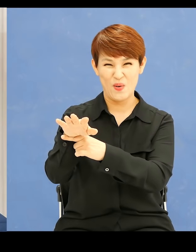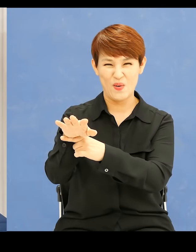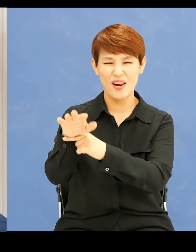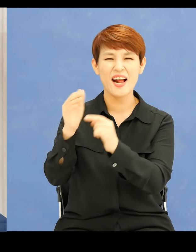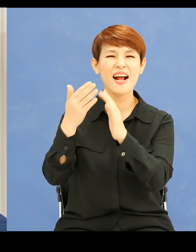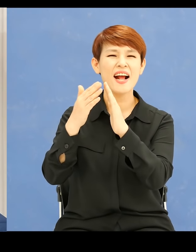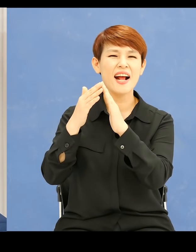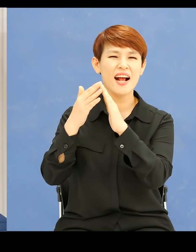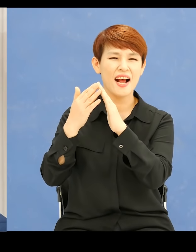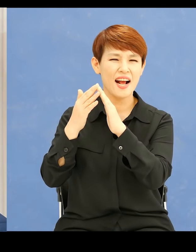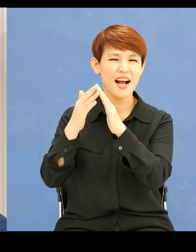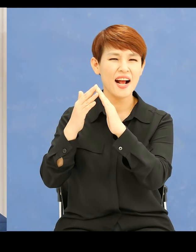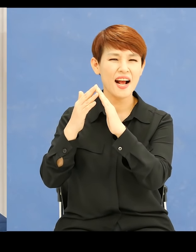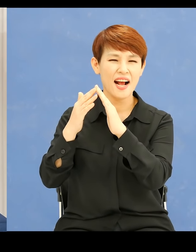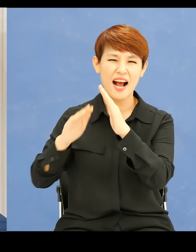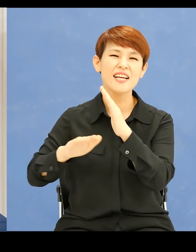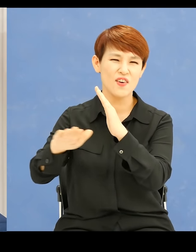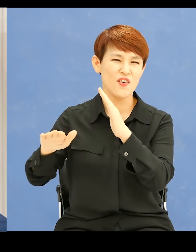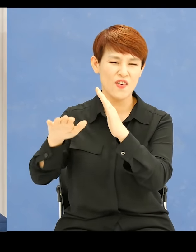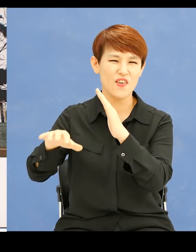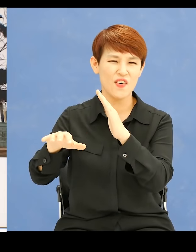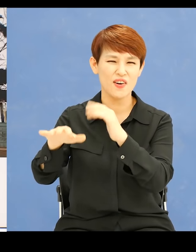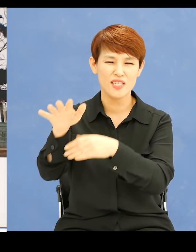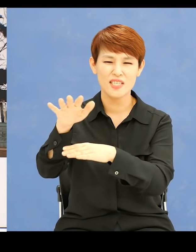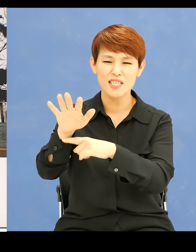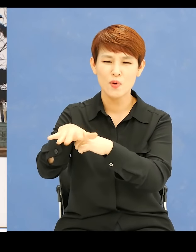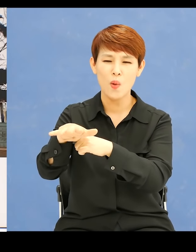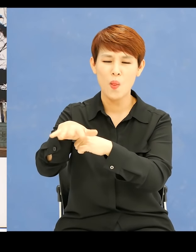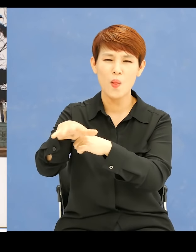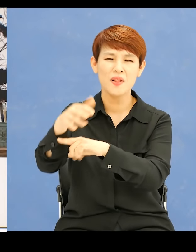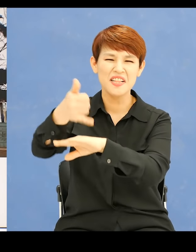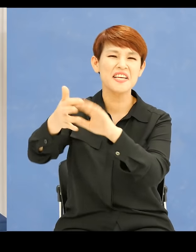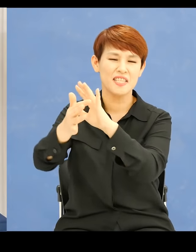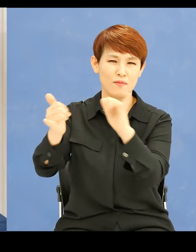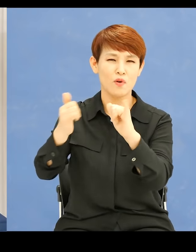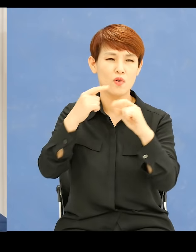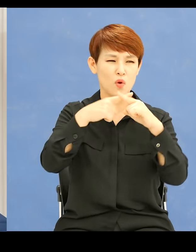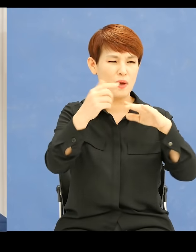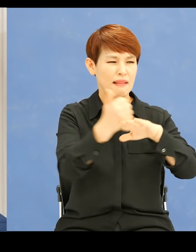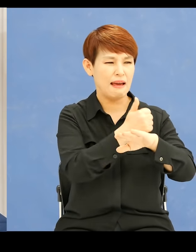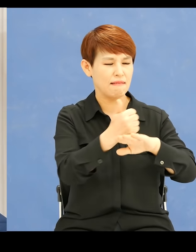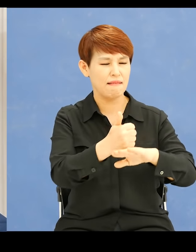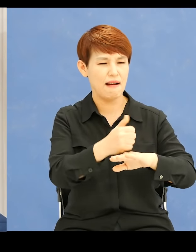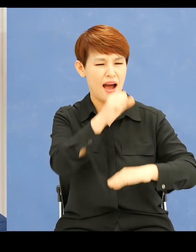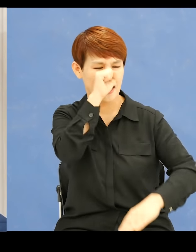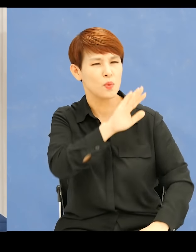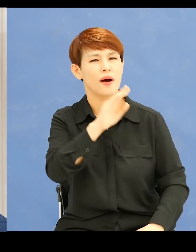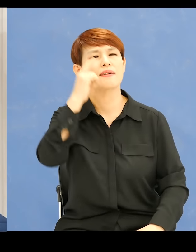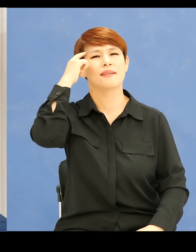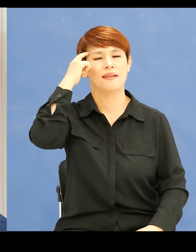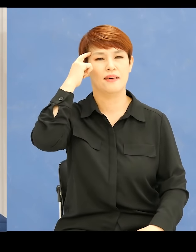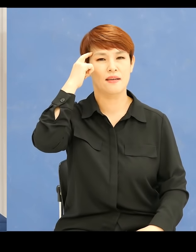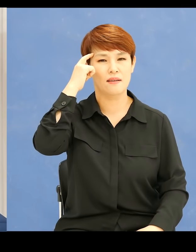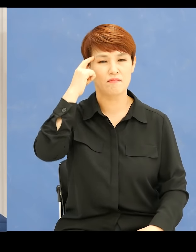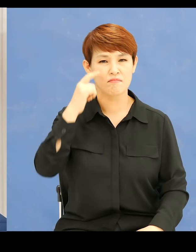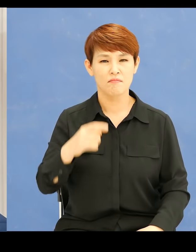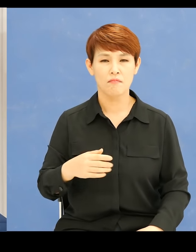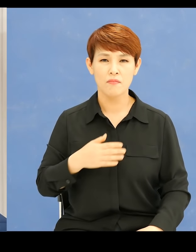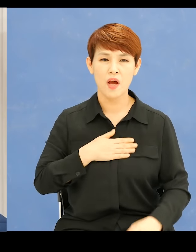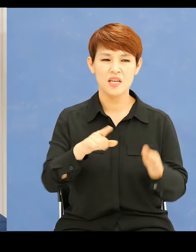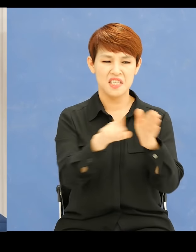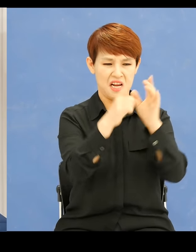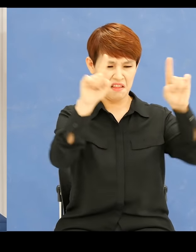시골에서 그냥 그 농사 지으시는 분들이시고 네. 교회를 다니시는 걸 굉장히 안 좋아하시는 상황에서